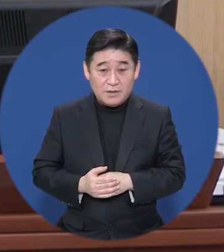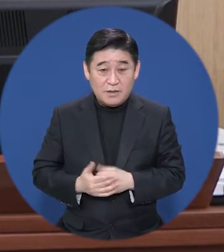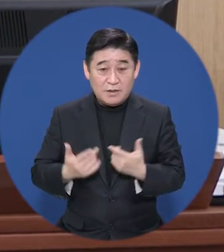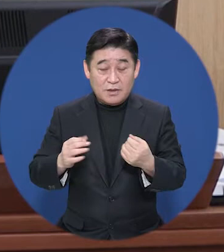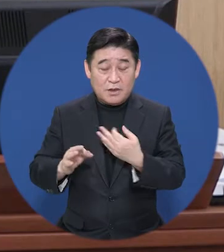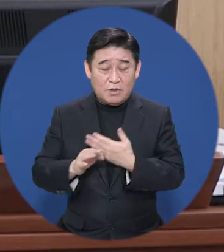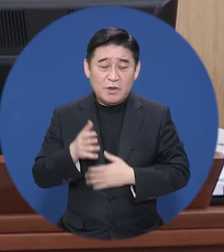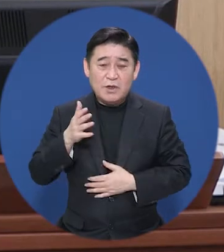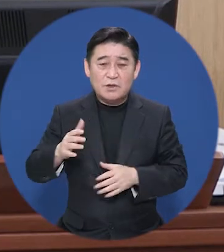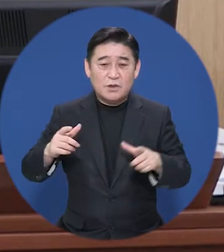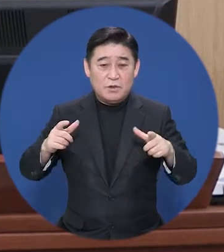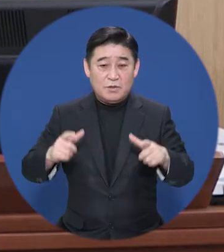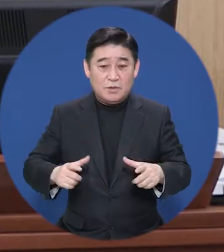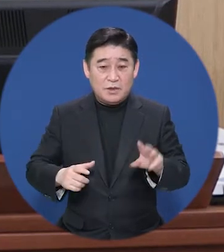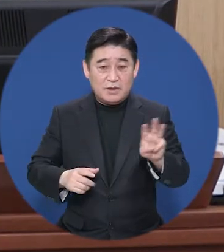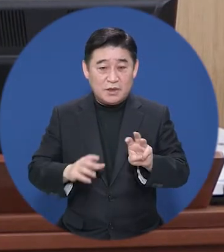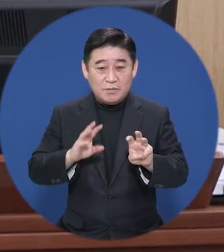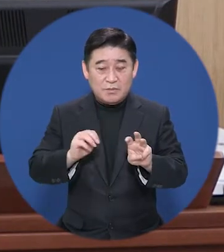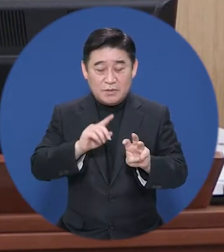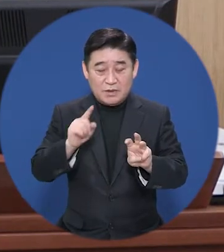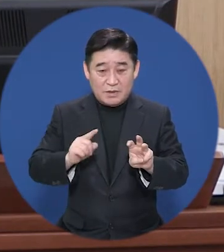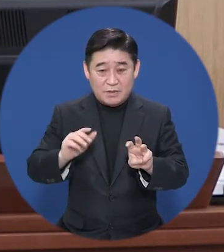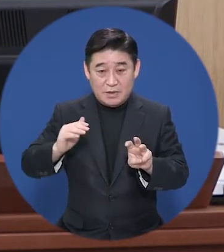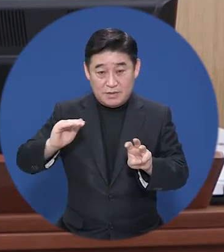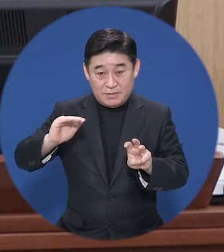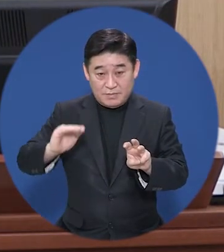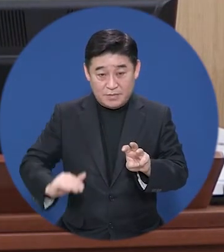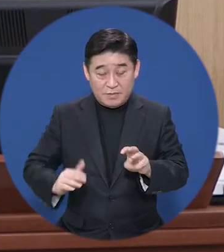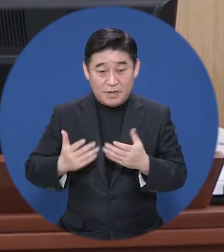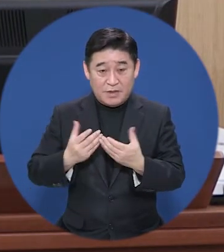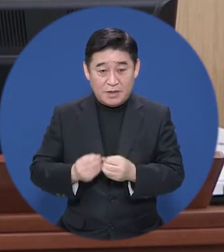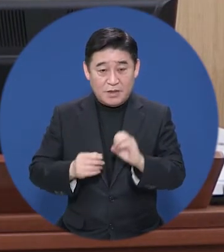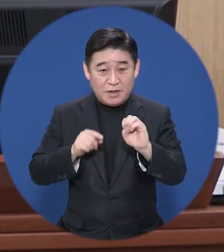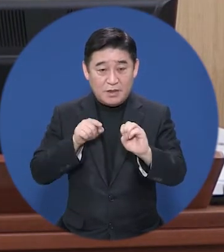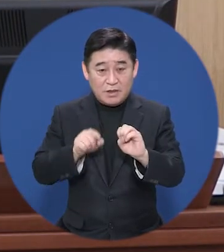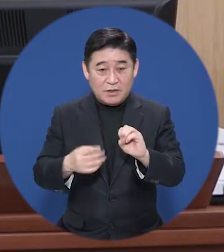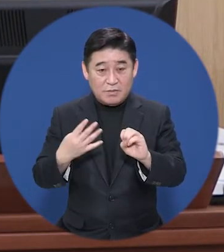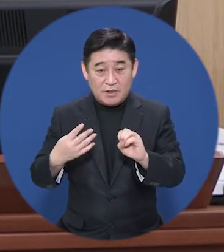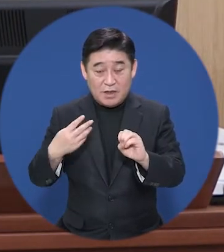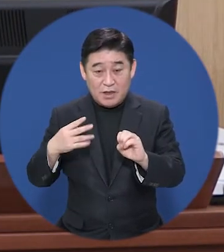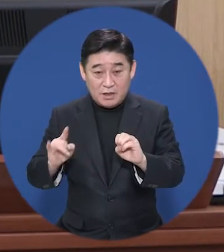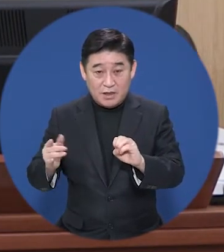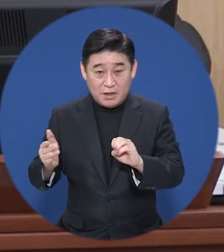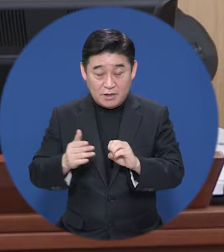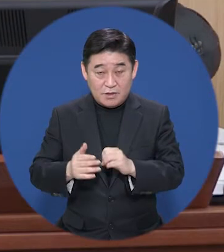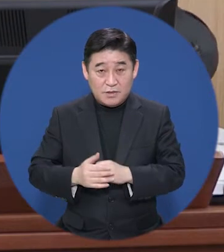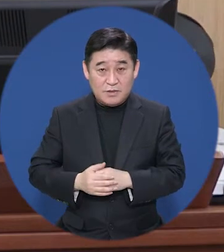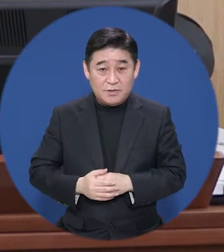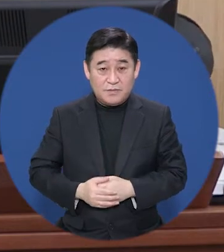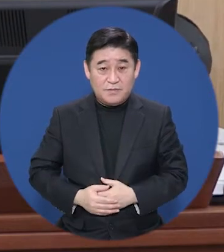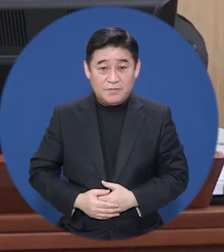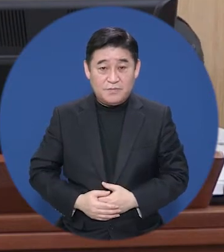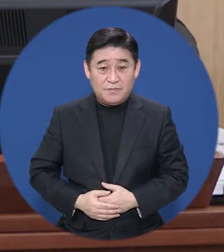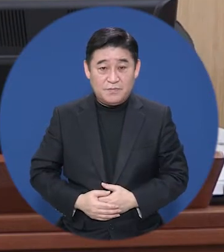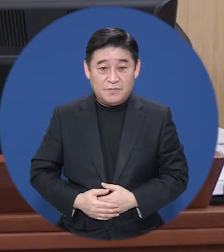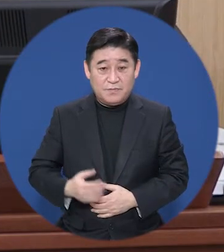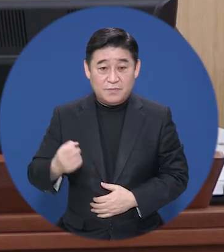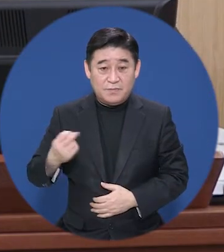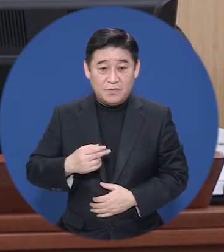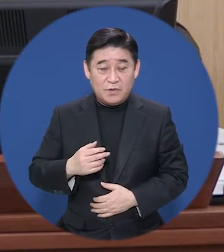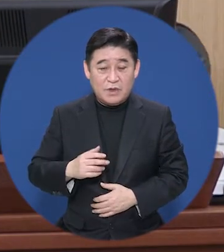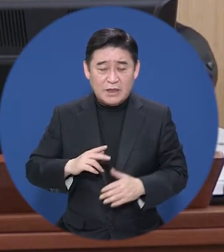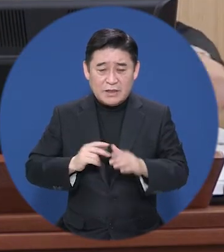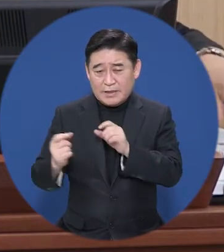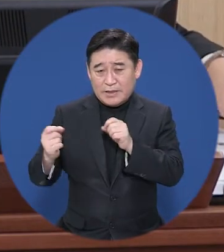그렇게 보면 전용 면적 30평대 미만일 경우는 0.4개면 된단 말이죠. 또